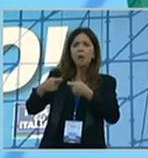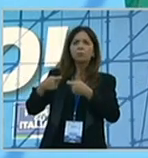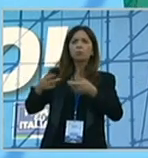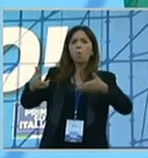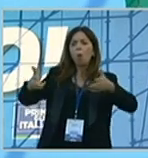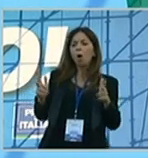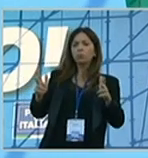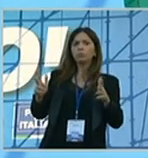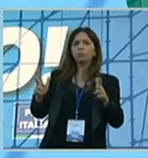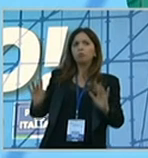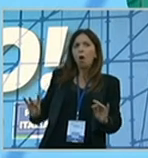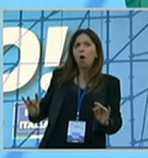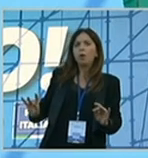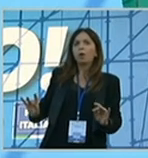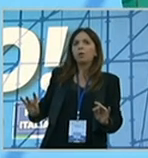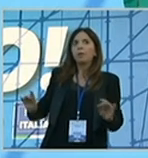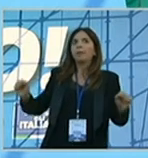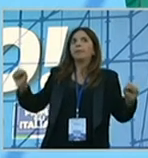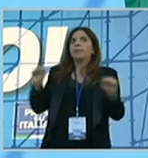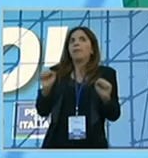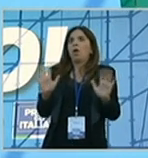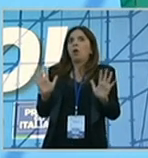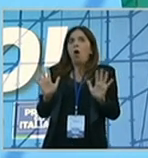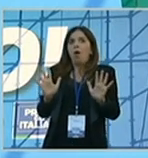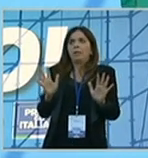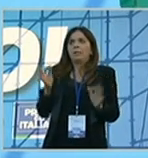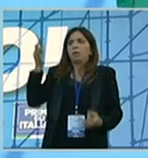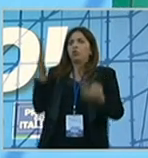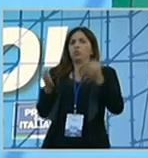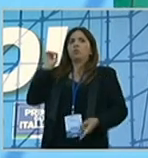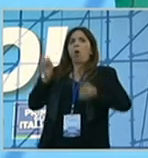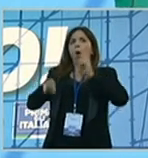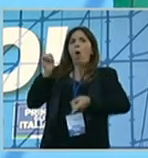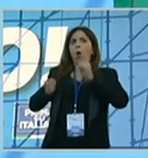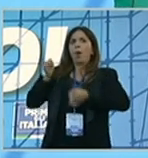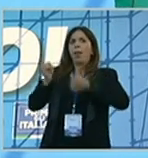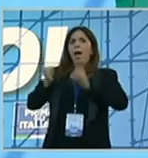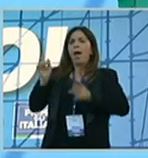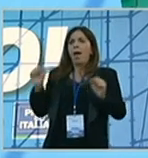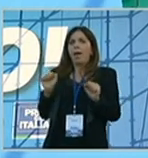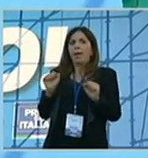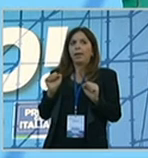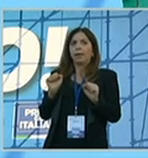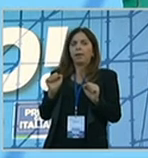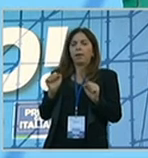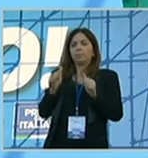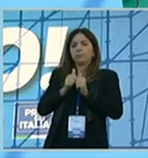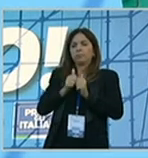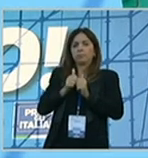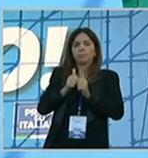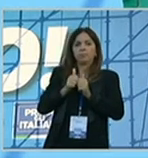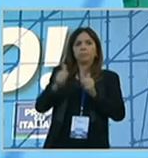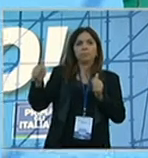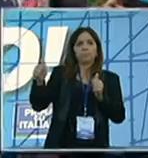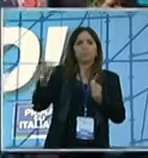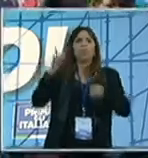vostre poltrone, terrorizzati dal giudizio popolare, distanti anni luce dalla volontà